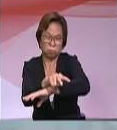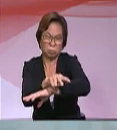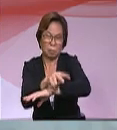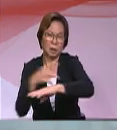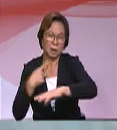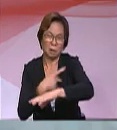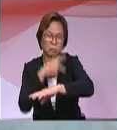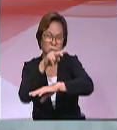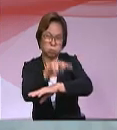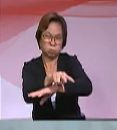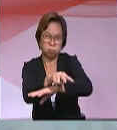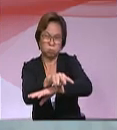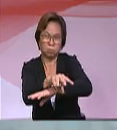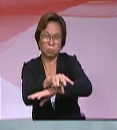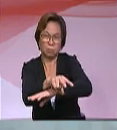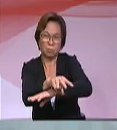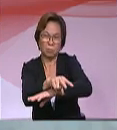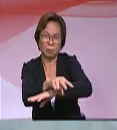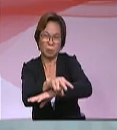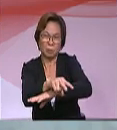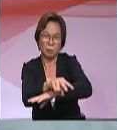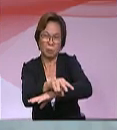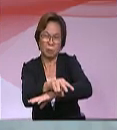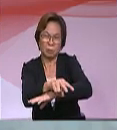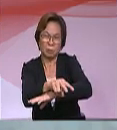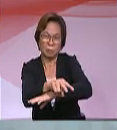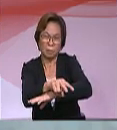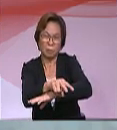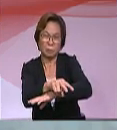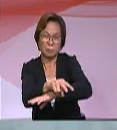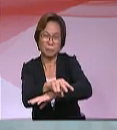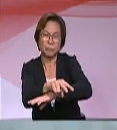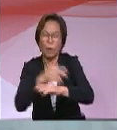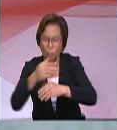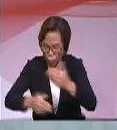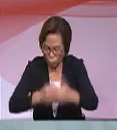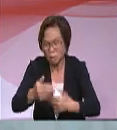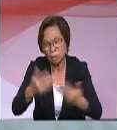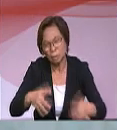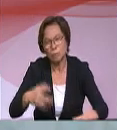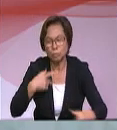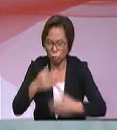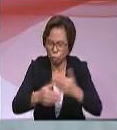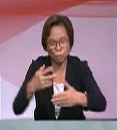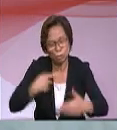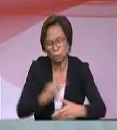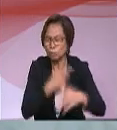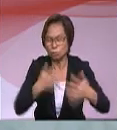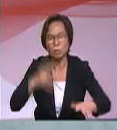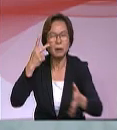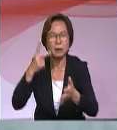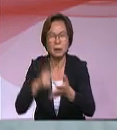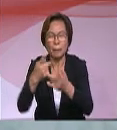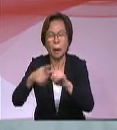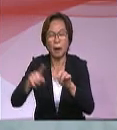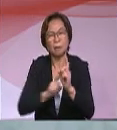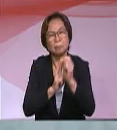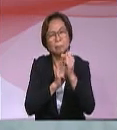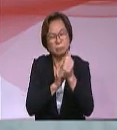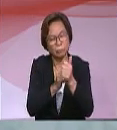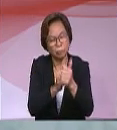events following immunisation dan sebagainya. Jadi proses telah pun kita kena pasti, tapi kena patuh